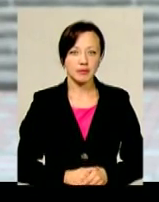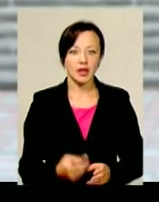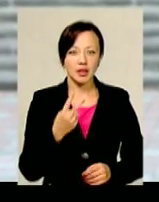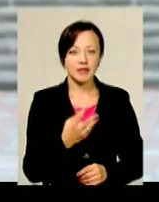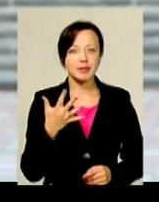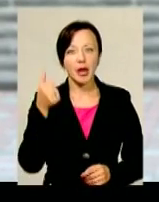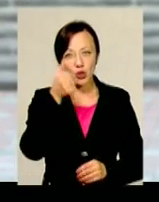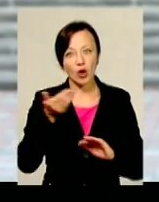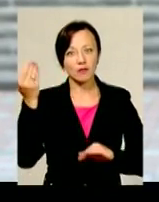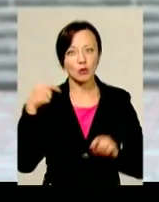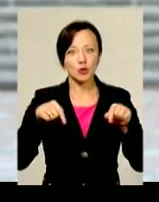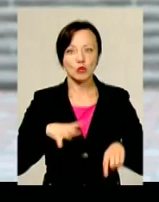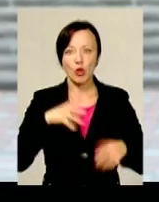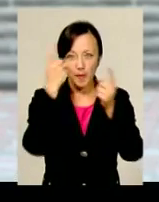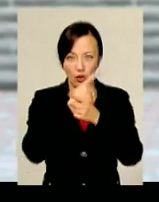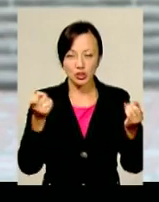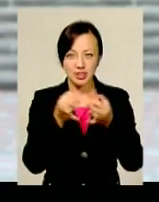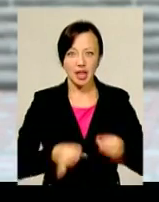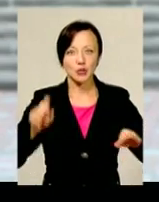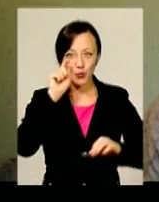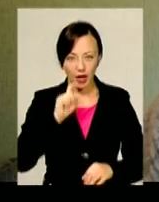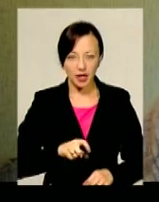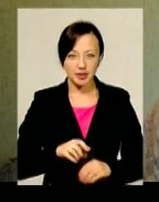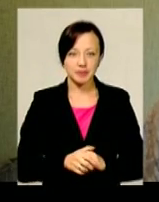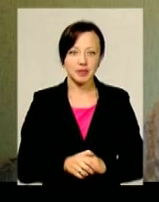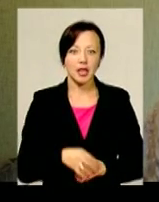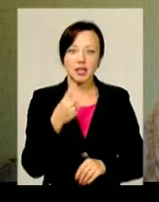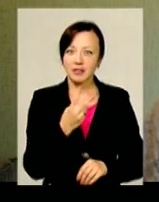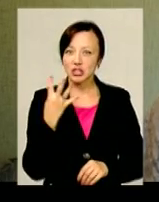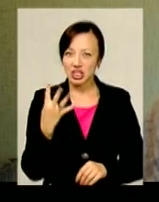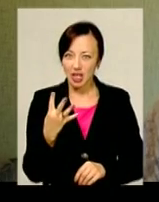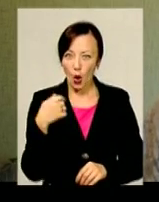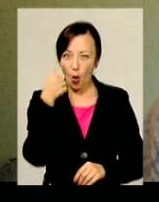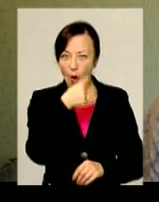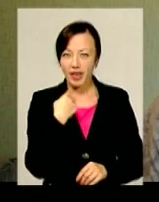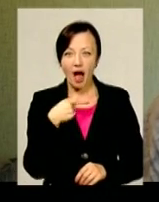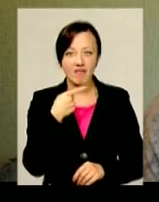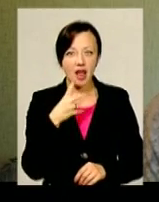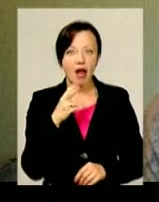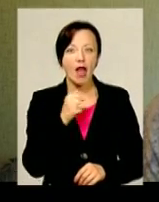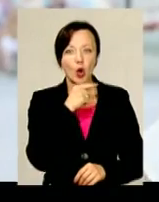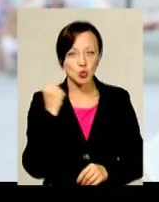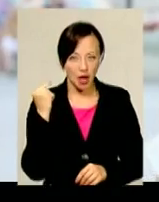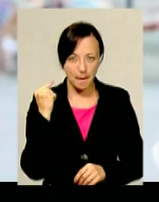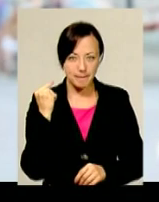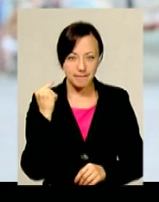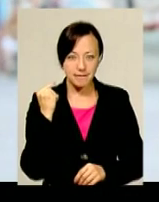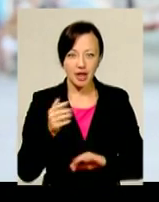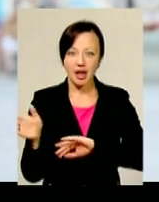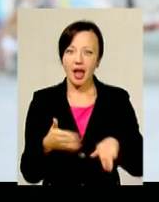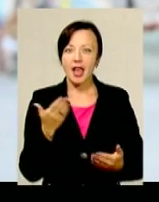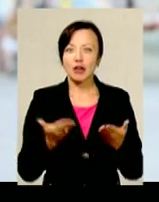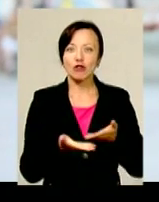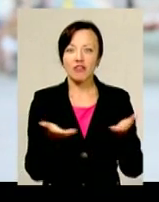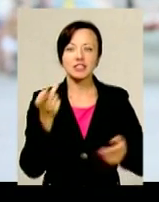25 років тому тут було проголошено незалежність України. 24 года я говорила на русском языке. Якщо ви